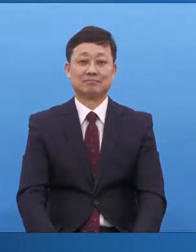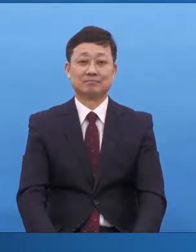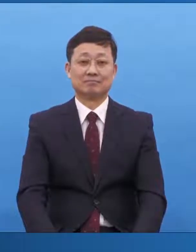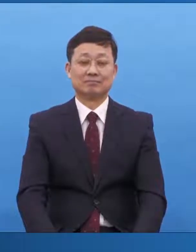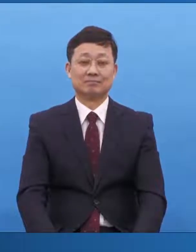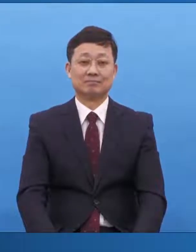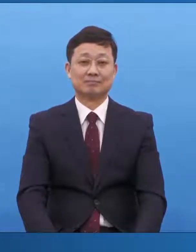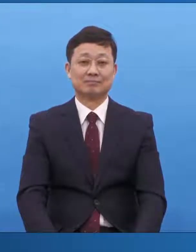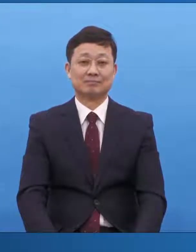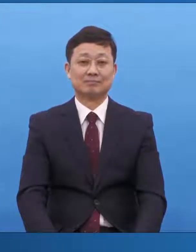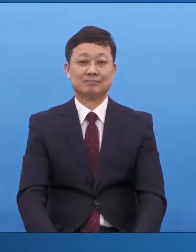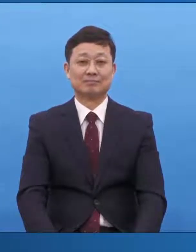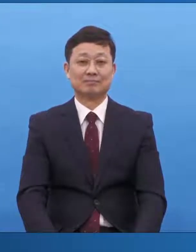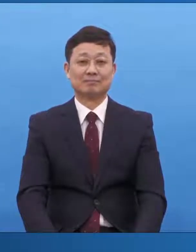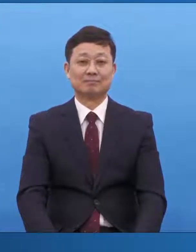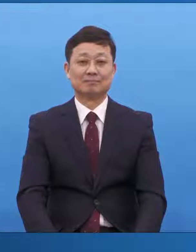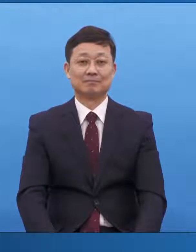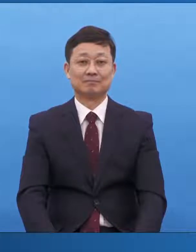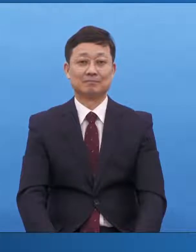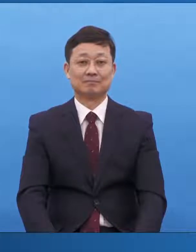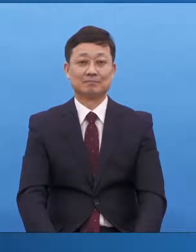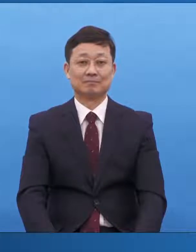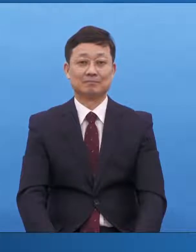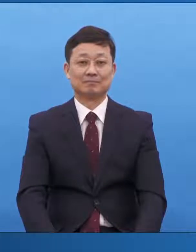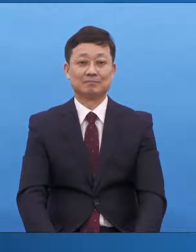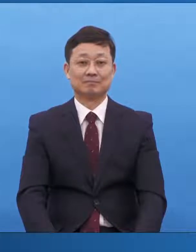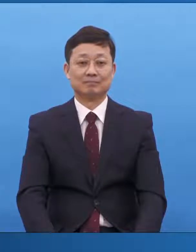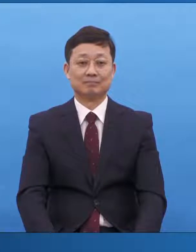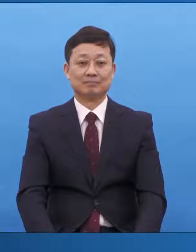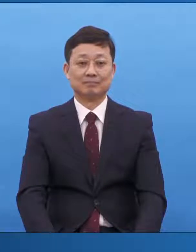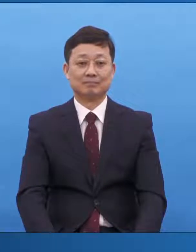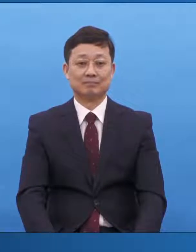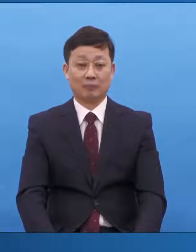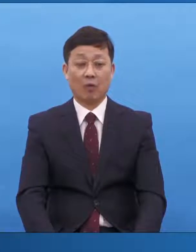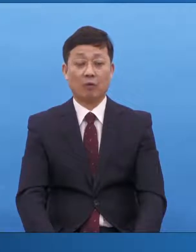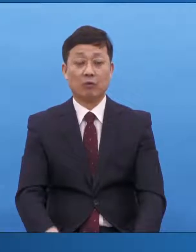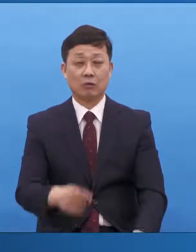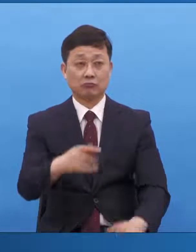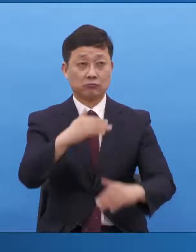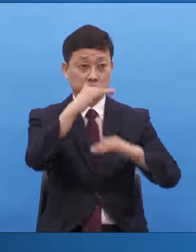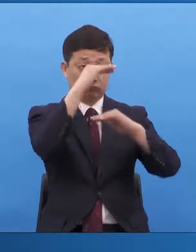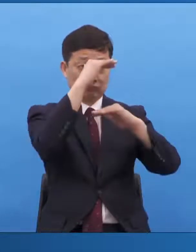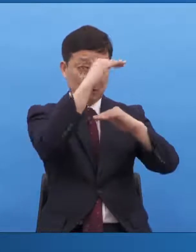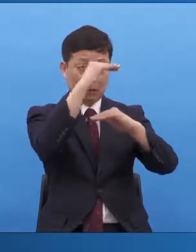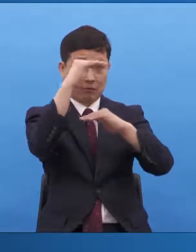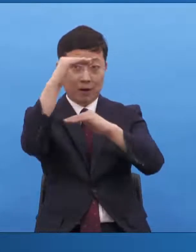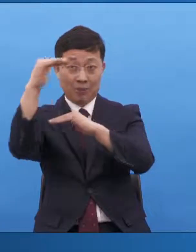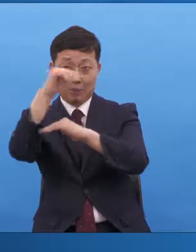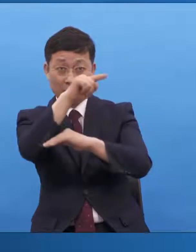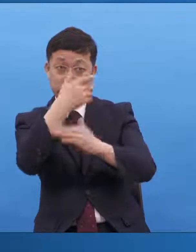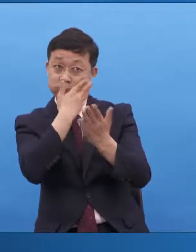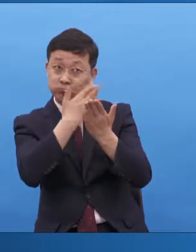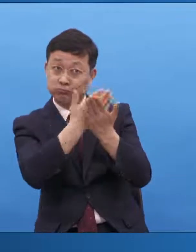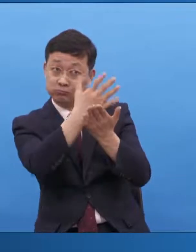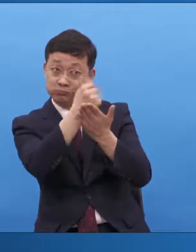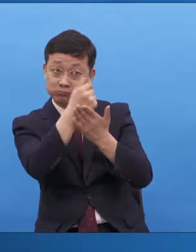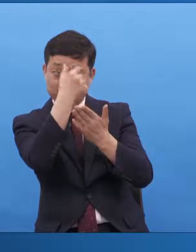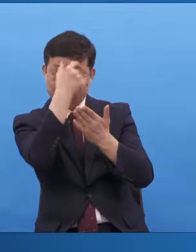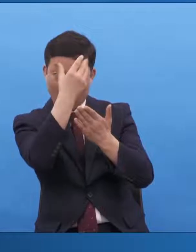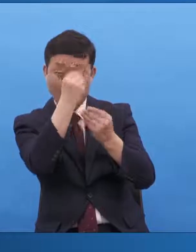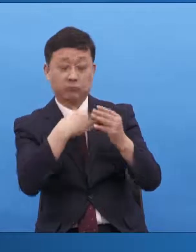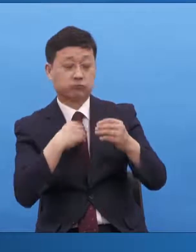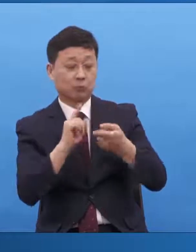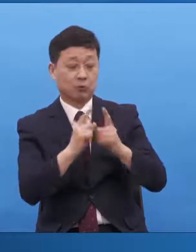That's what happens. 자, 이렇다면 나머지 그냥 포럼입니다. If that is so, then the rest is just forum. 뭐 생기는 모르는